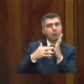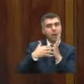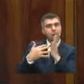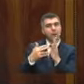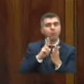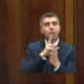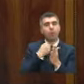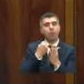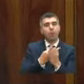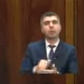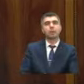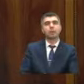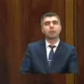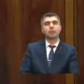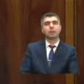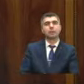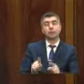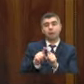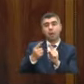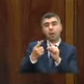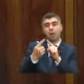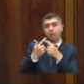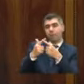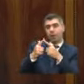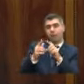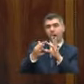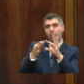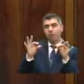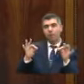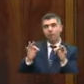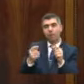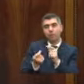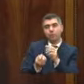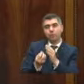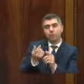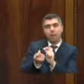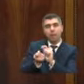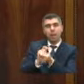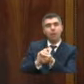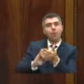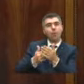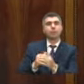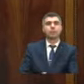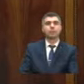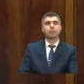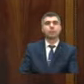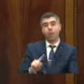الحكومي، وذلك بسبب العديد من المتغيرات التي جعلته متجاوزا.